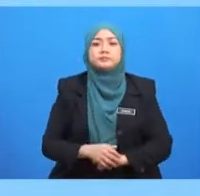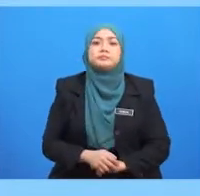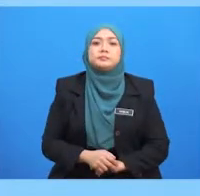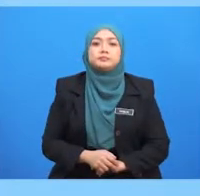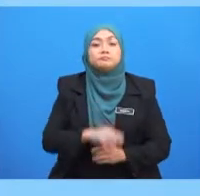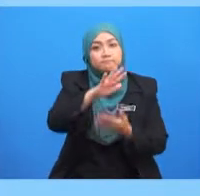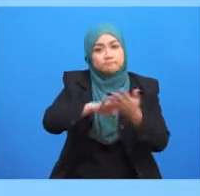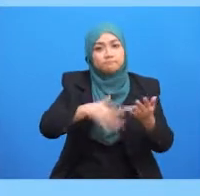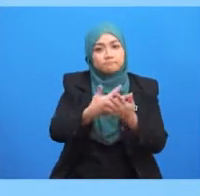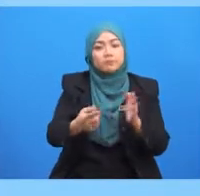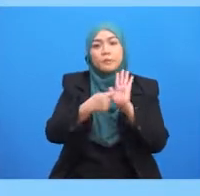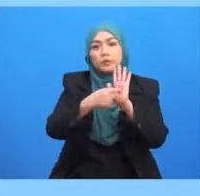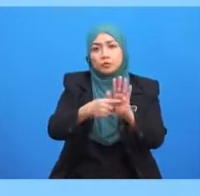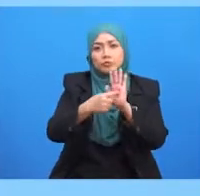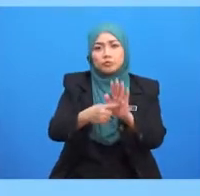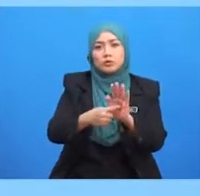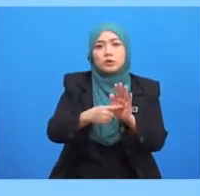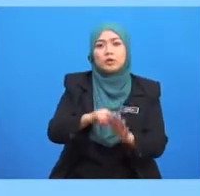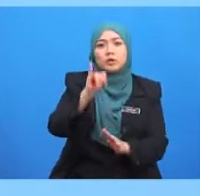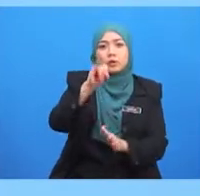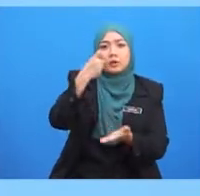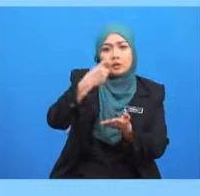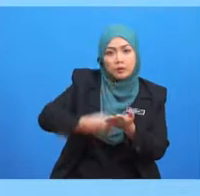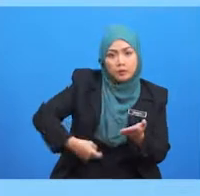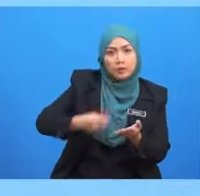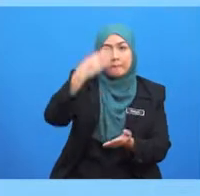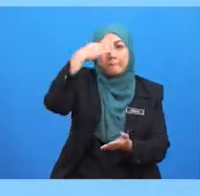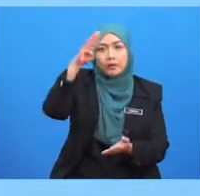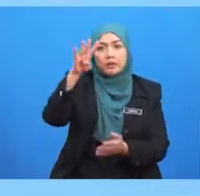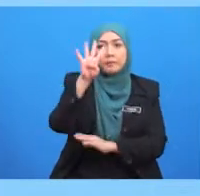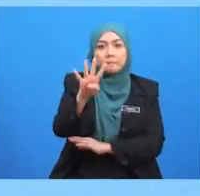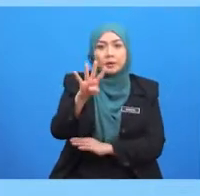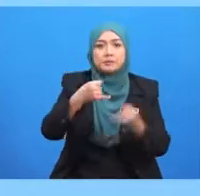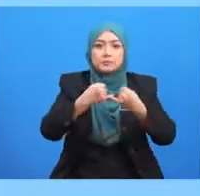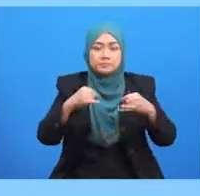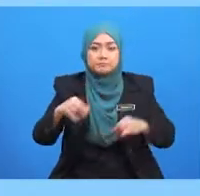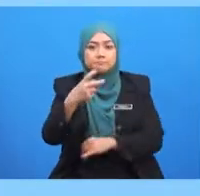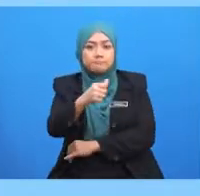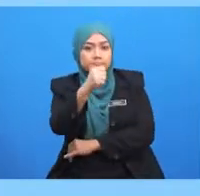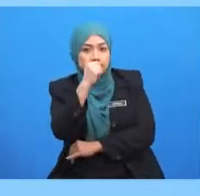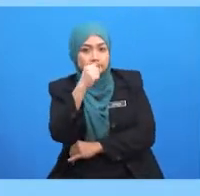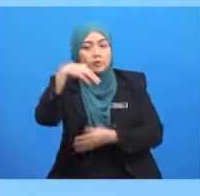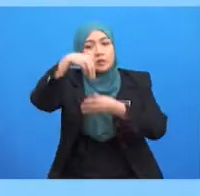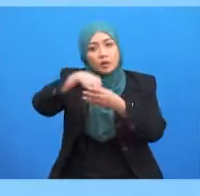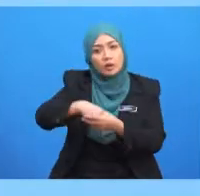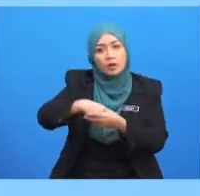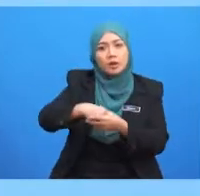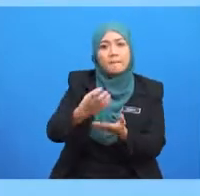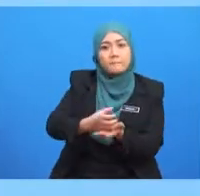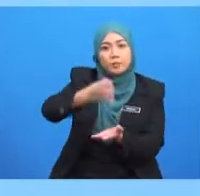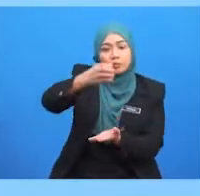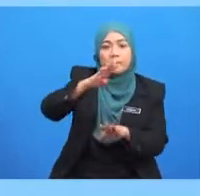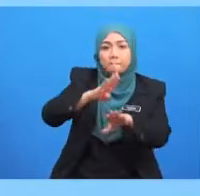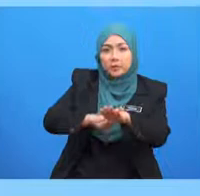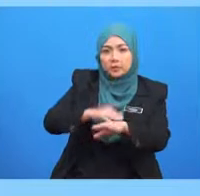jadwal menunjukkan indeks harga bagi empat jenis minuman dalam botol pada tahun